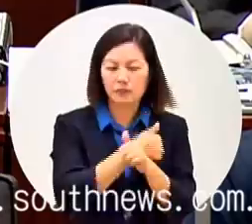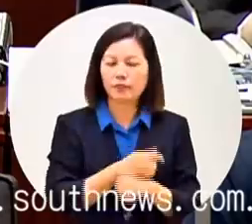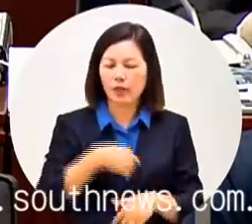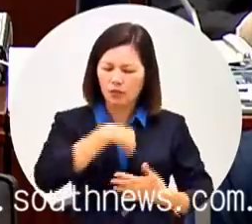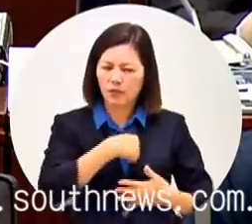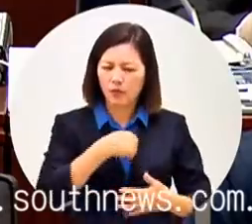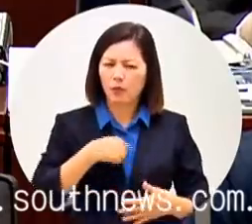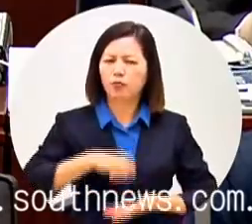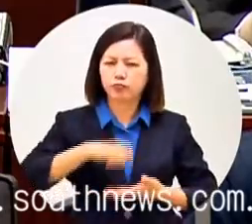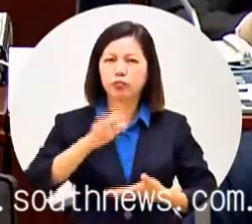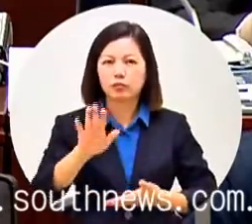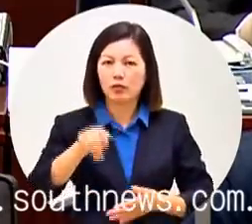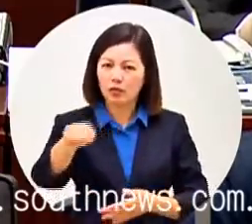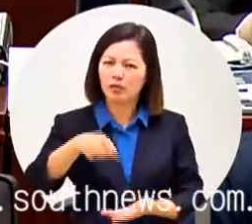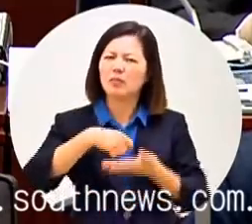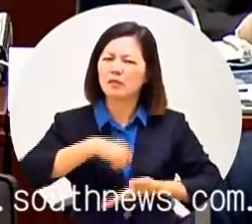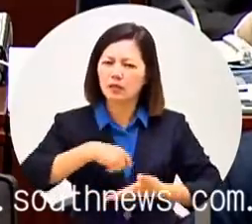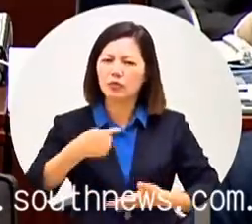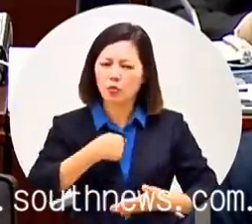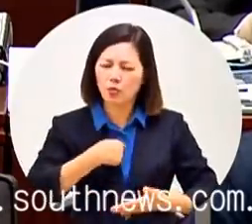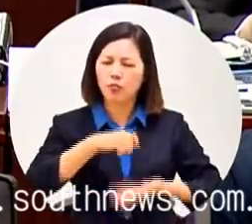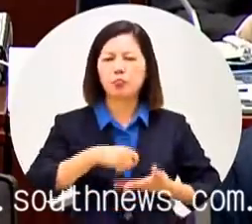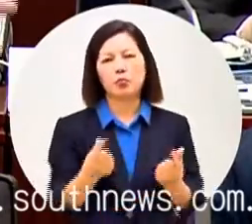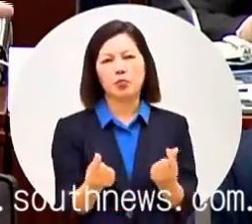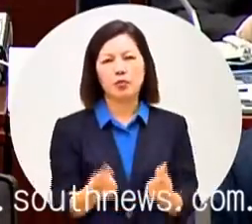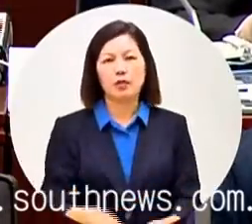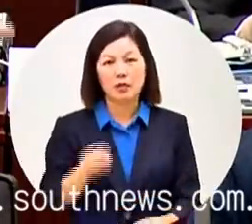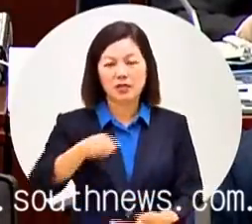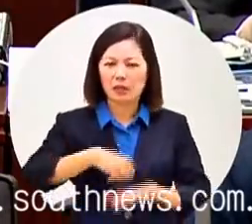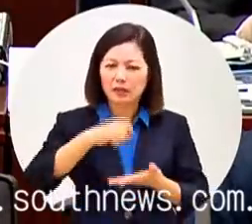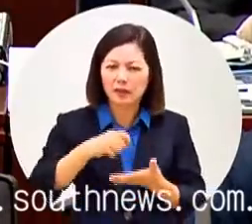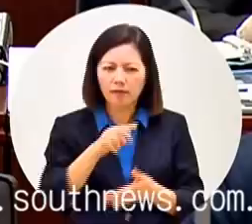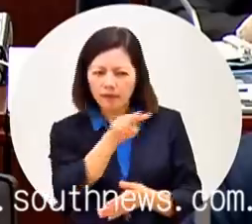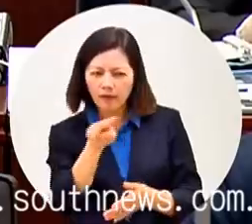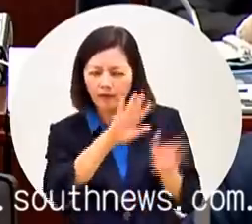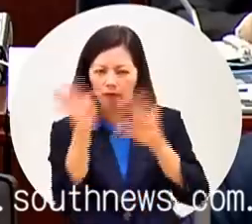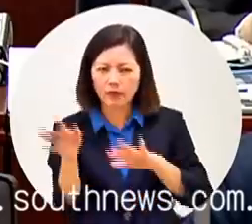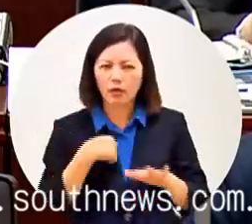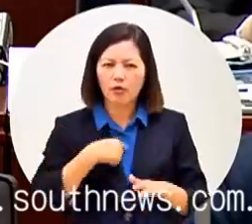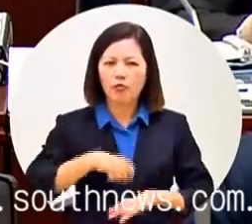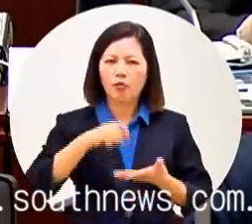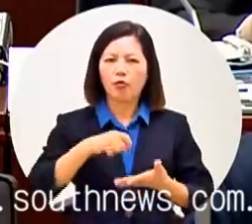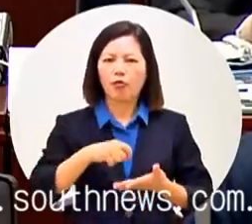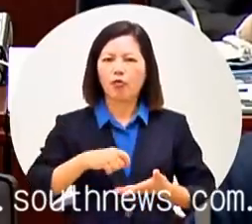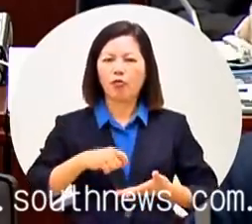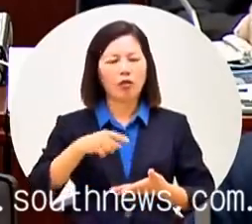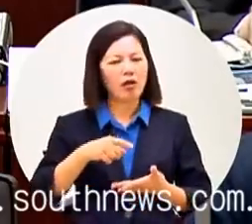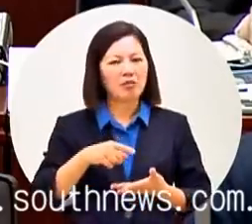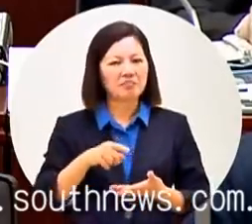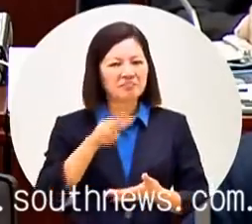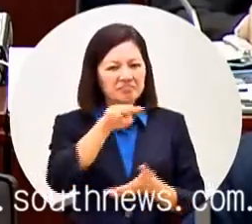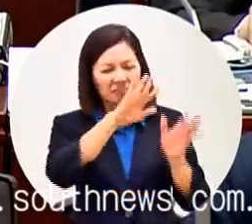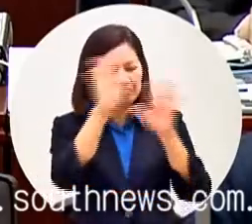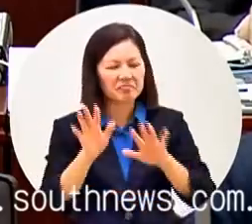忧虑，你们担忧我也担忧，你们担忧的角度跟我担忧的角度不一定一样，但是